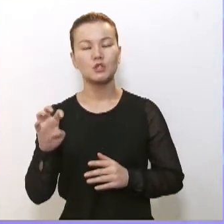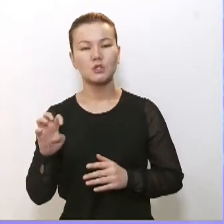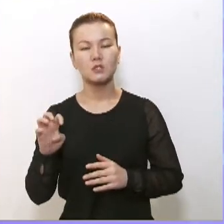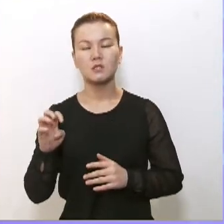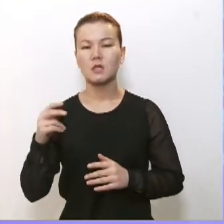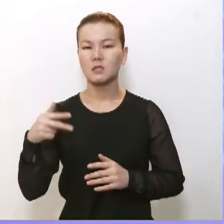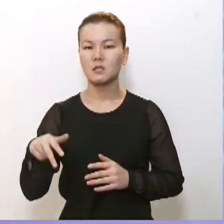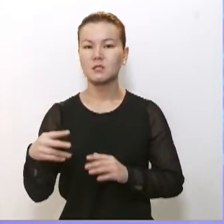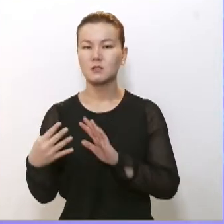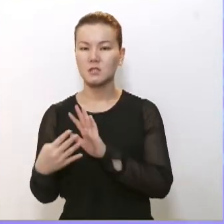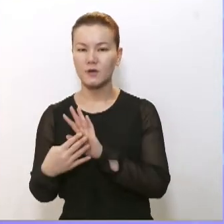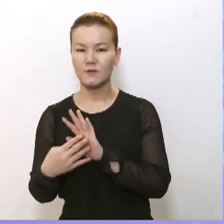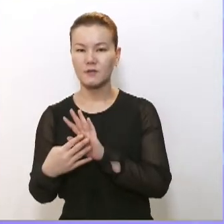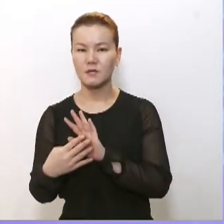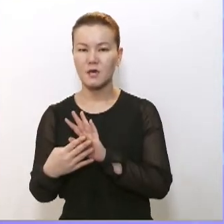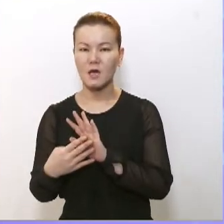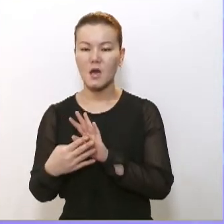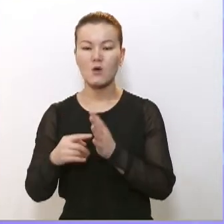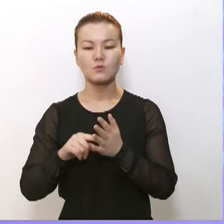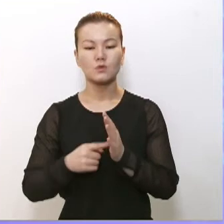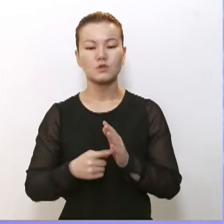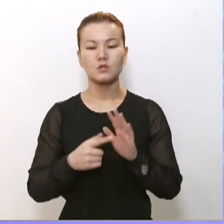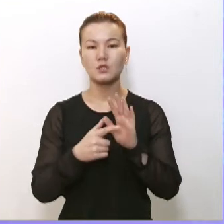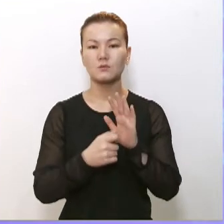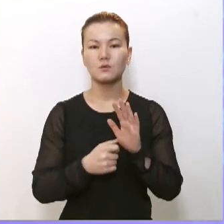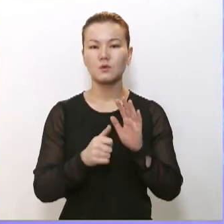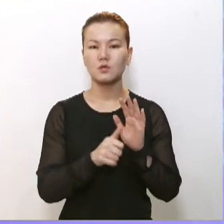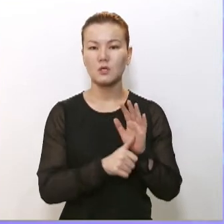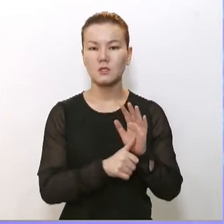439 на 706